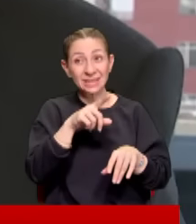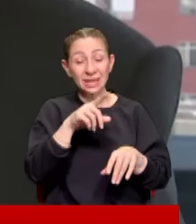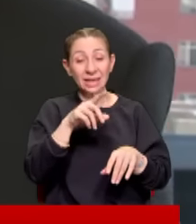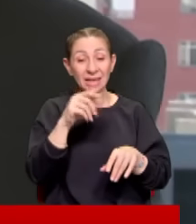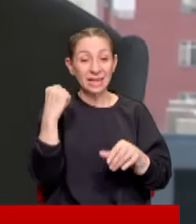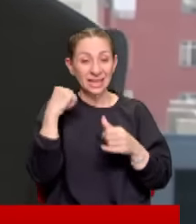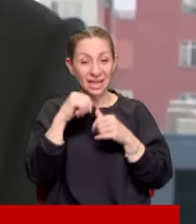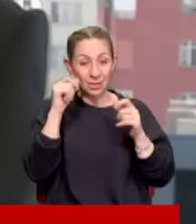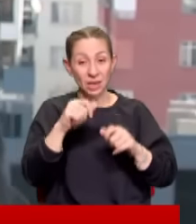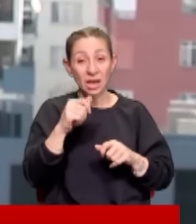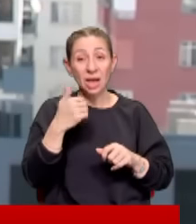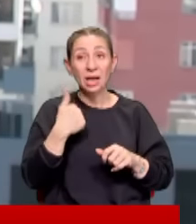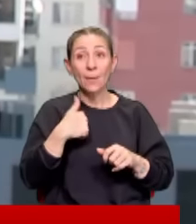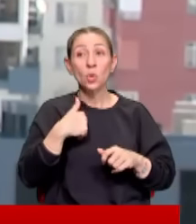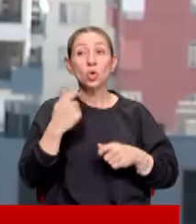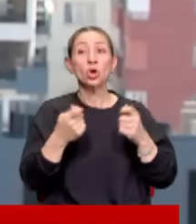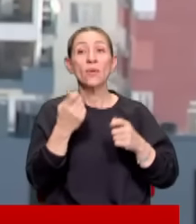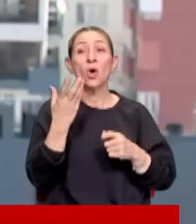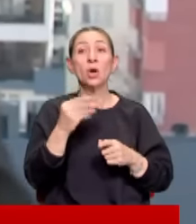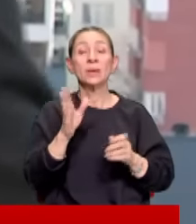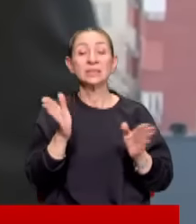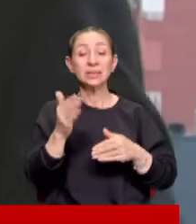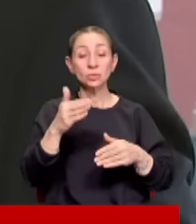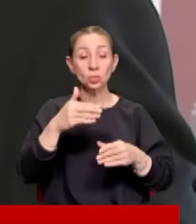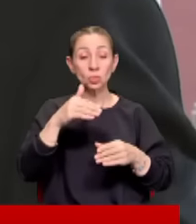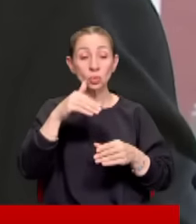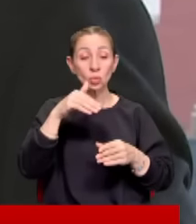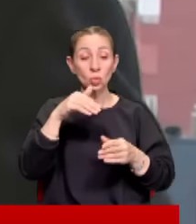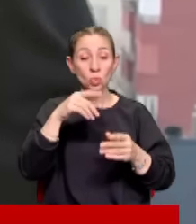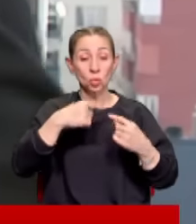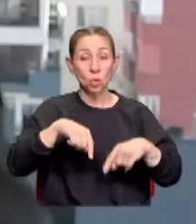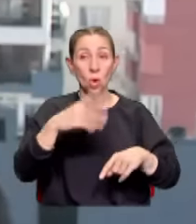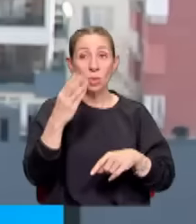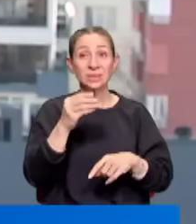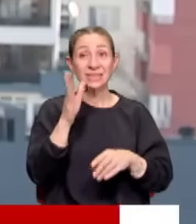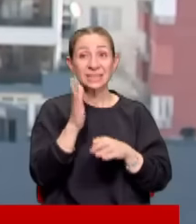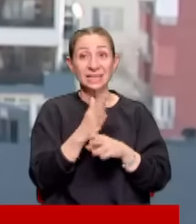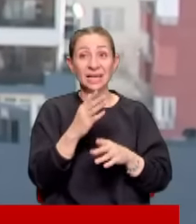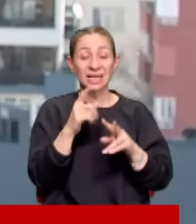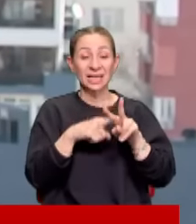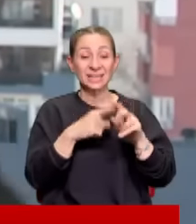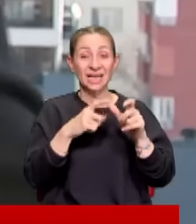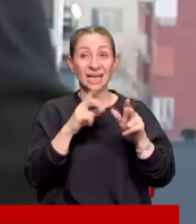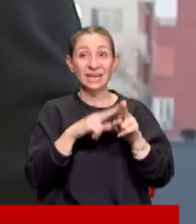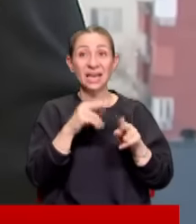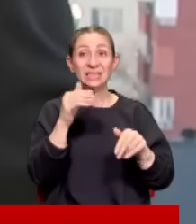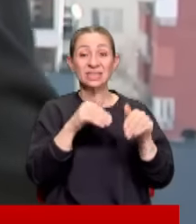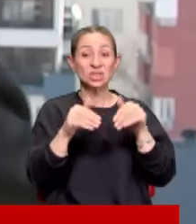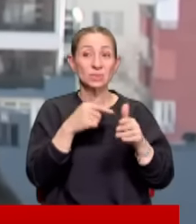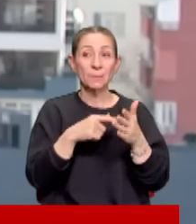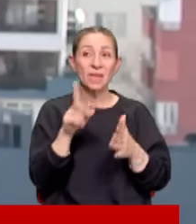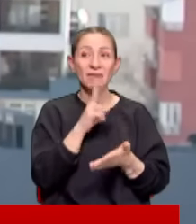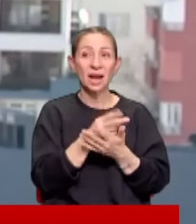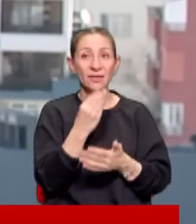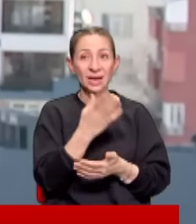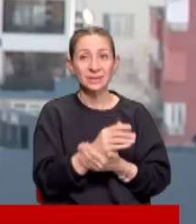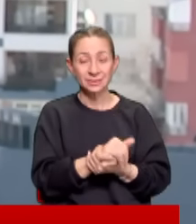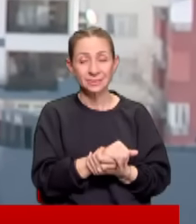İstanbul seçimlerinde kamu görevlisi olmayan sandık kurulu başkan ve üyeleri olması sebebiyle Yüksek Seçim Kurulu seçimin iptaline karar verdi.